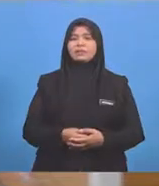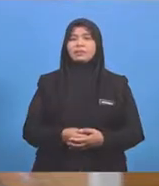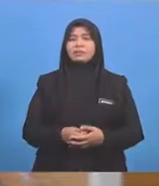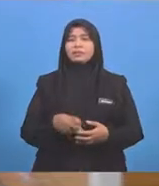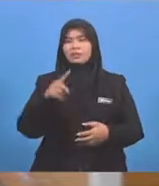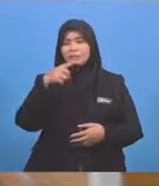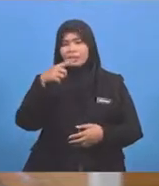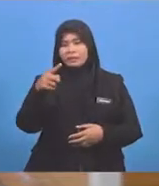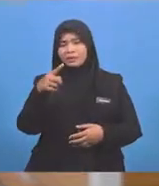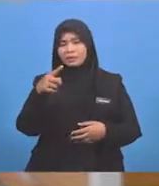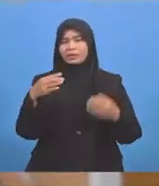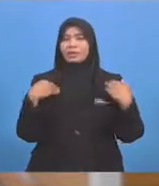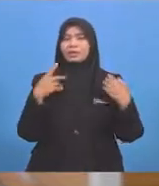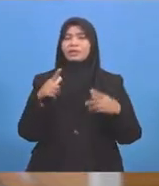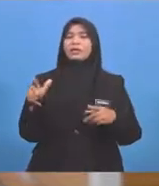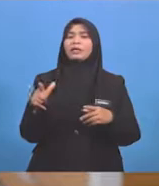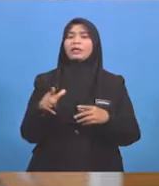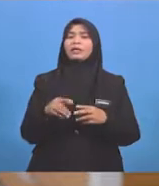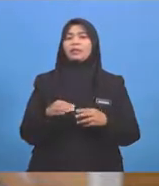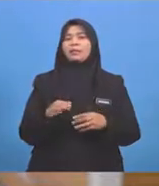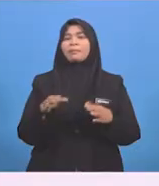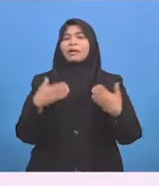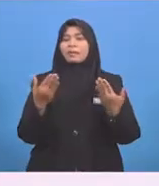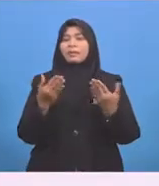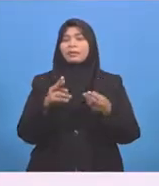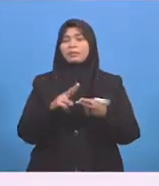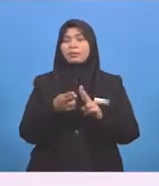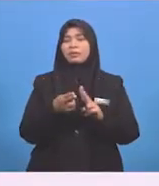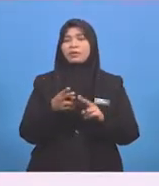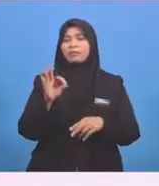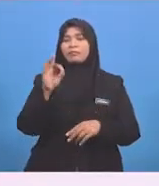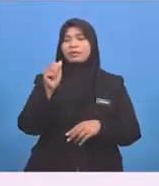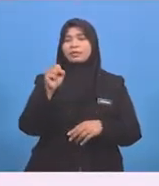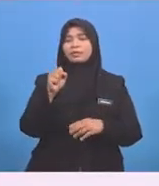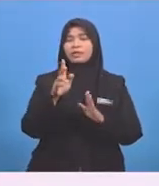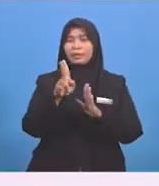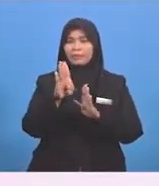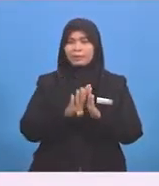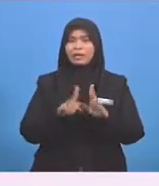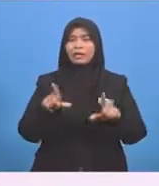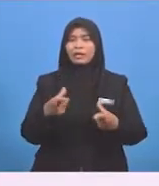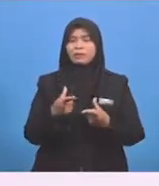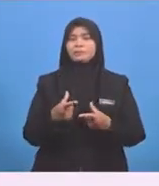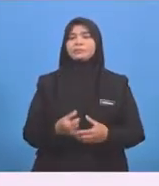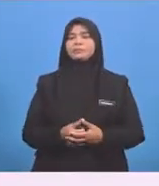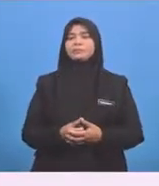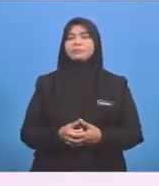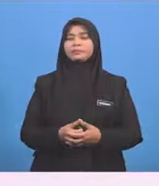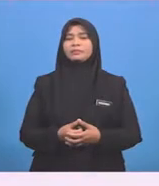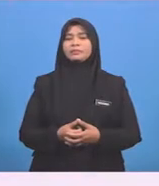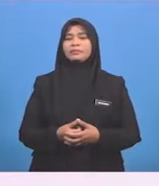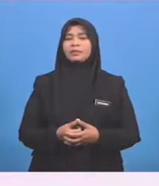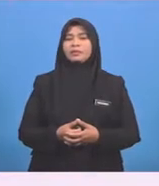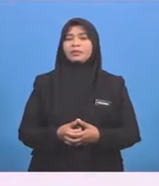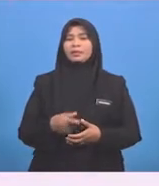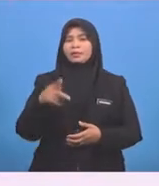Berikut merupakan bagaimana perubahan fasa berlaku. Perubahan fasa dari pepejal